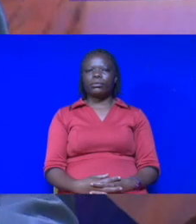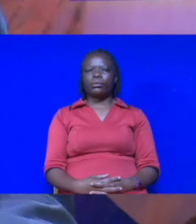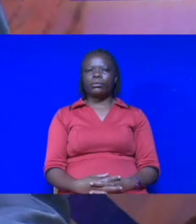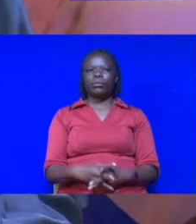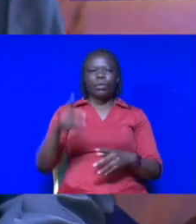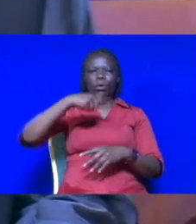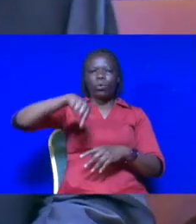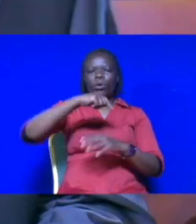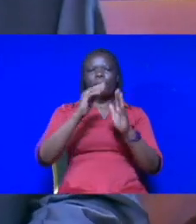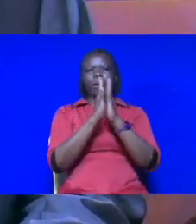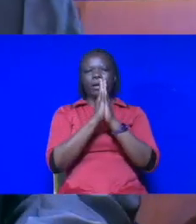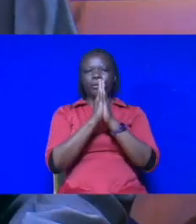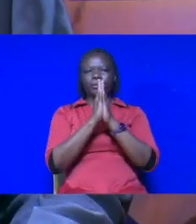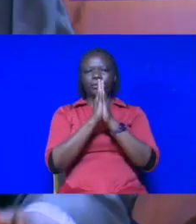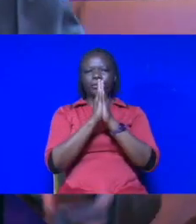Tuombe.